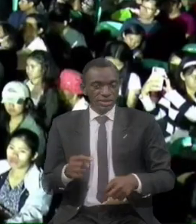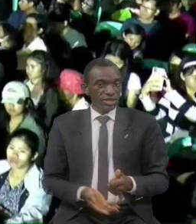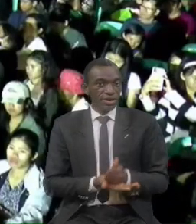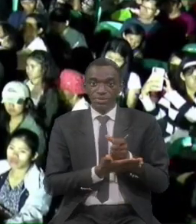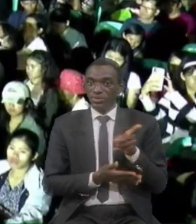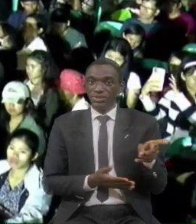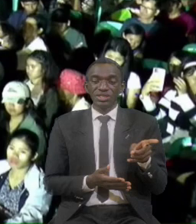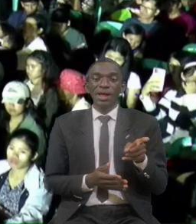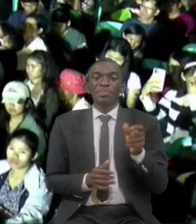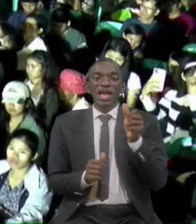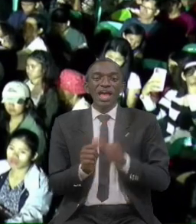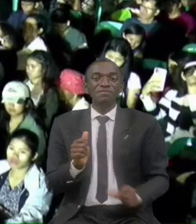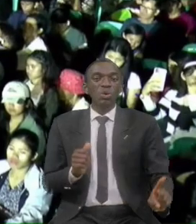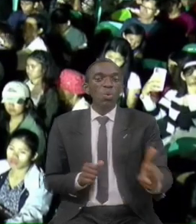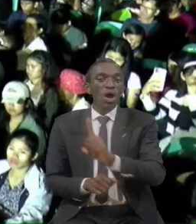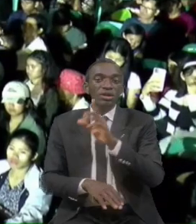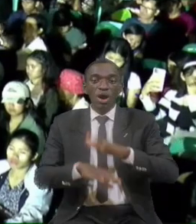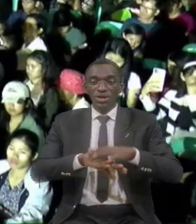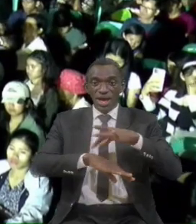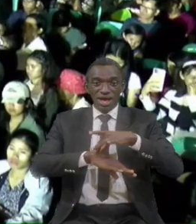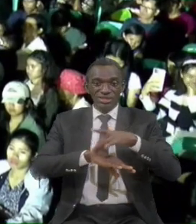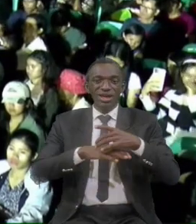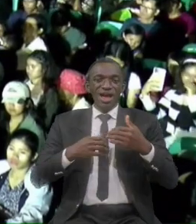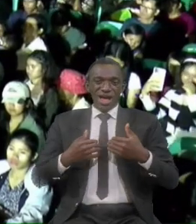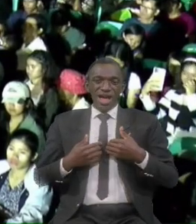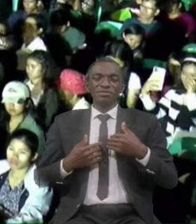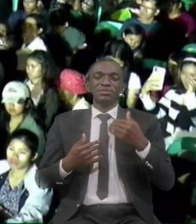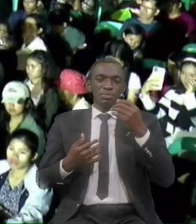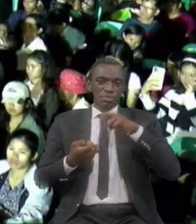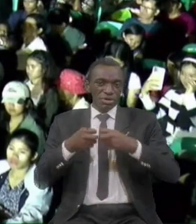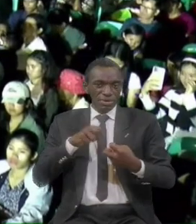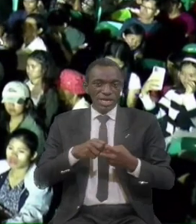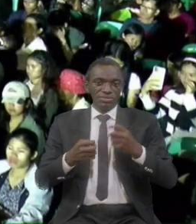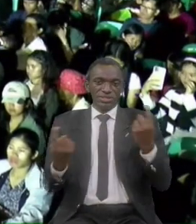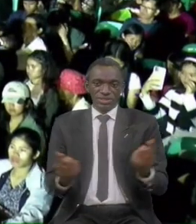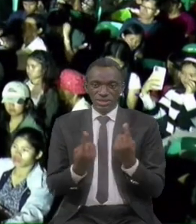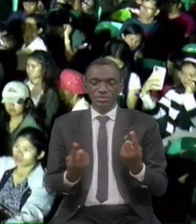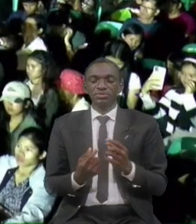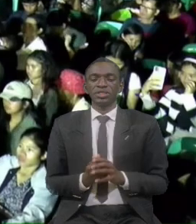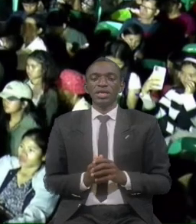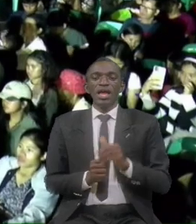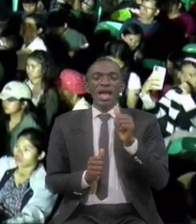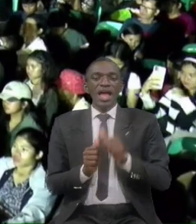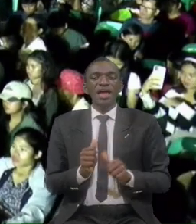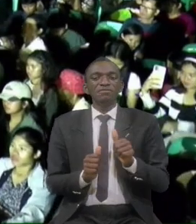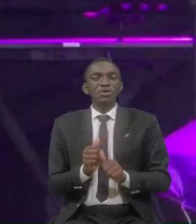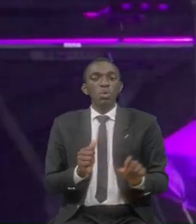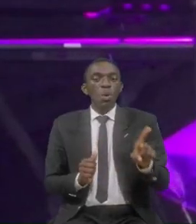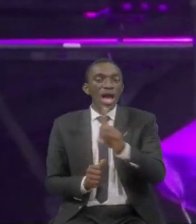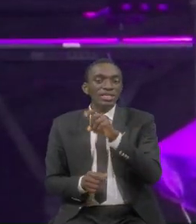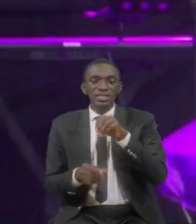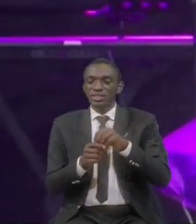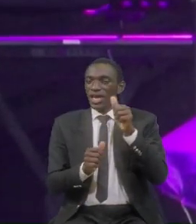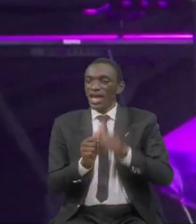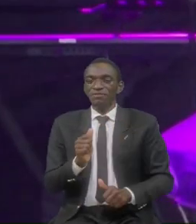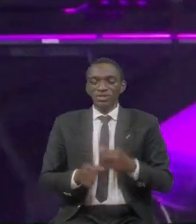has been affected by the sin. Apektado sa sala. Everyone in every religion, mas matagusa